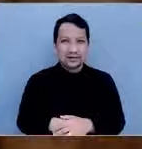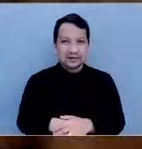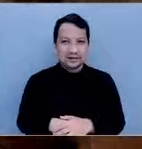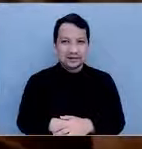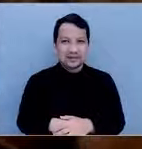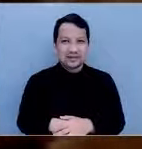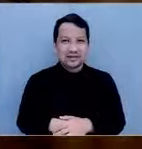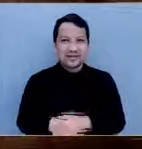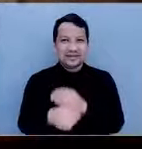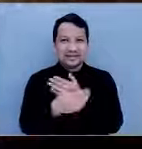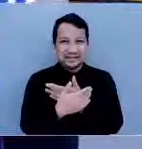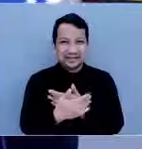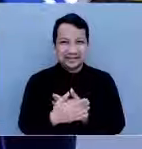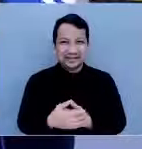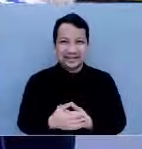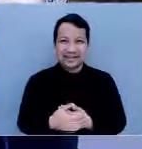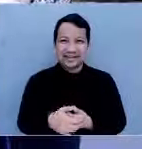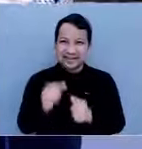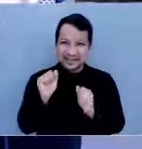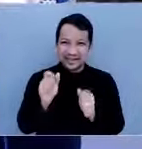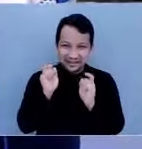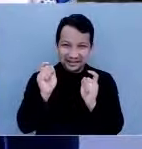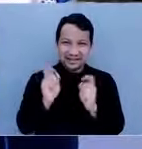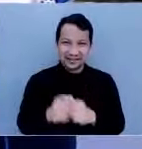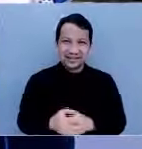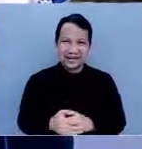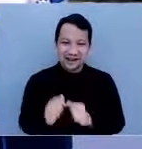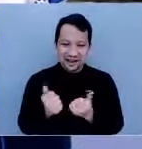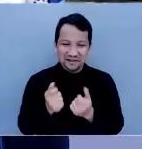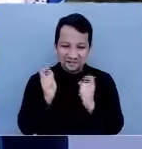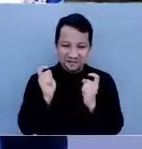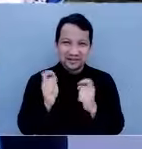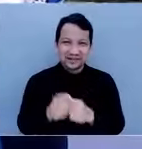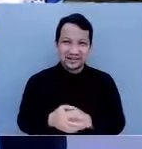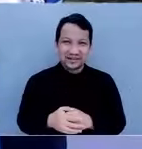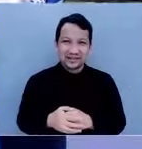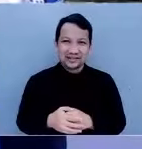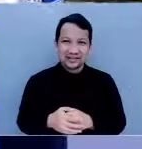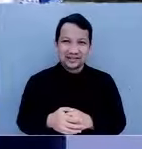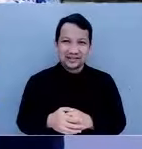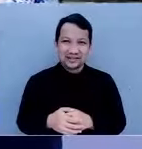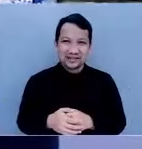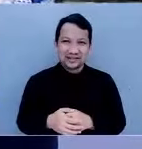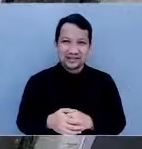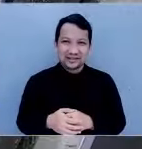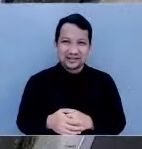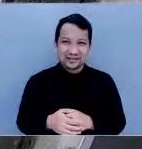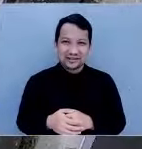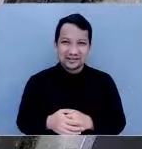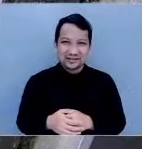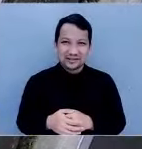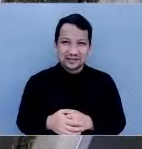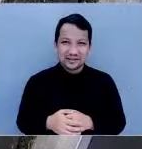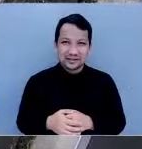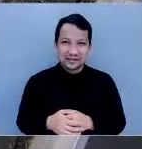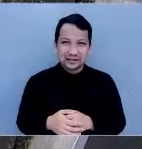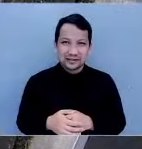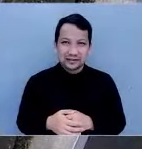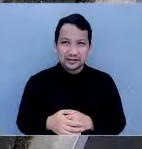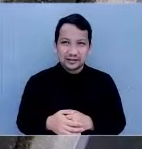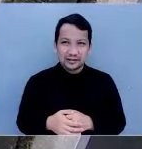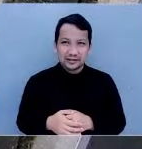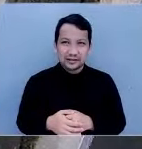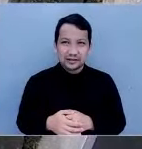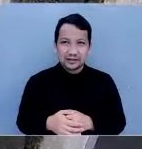Kaya nakatuto. Ganun. Ganun. Ganun. Ganun. Ganun. Countdown kami in 5, 4, 3, 2, 1,